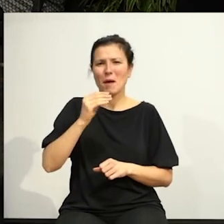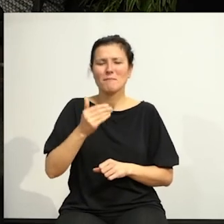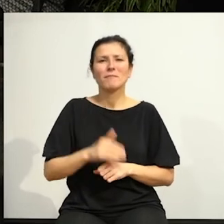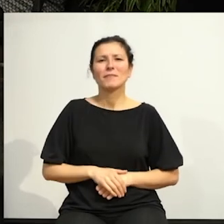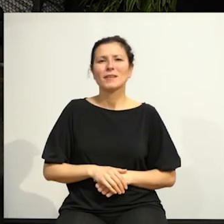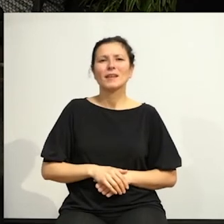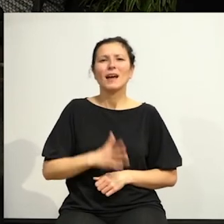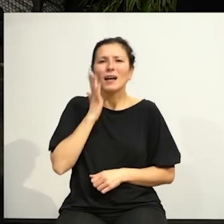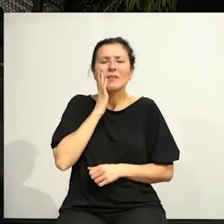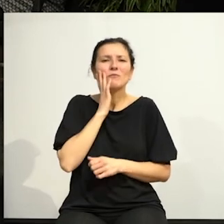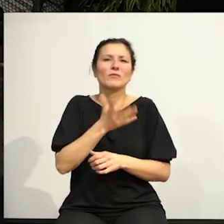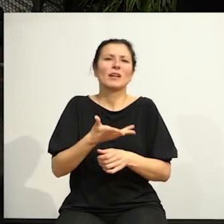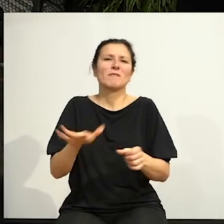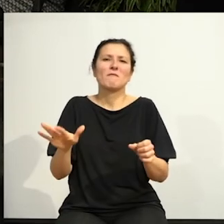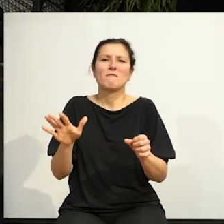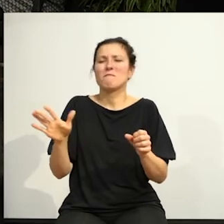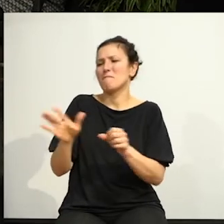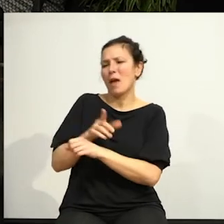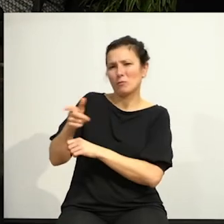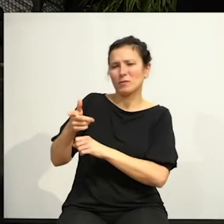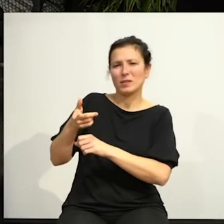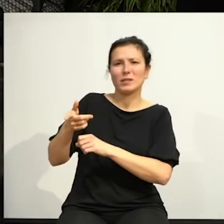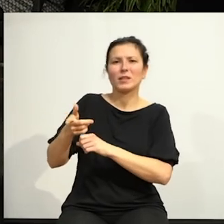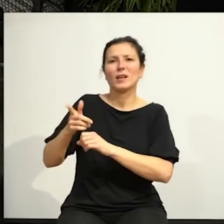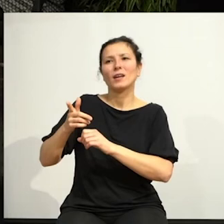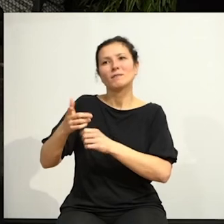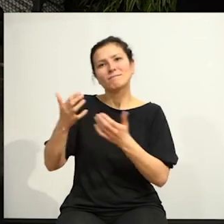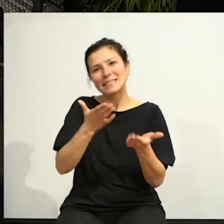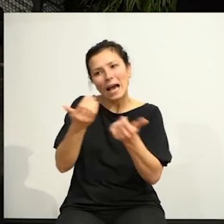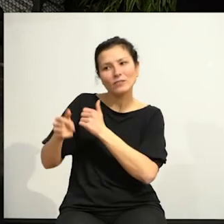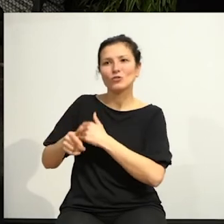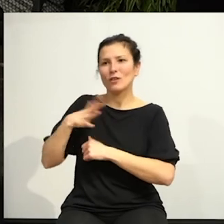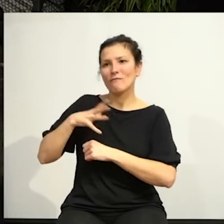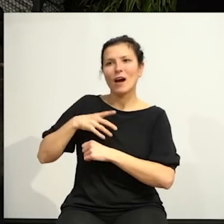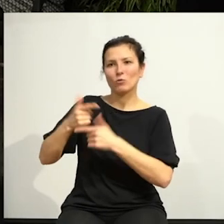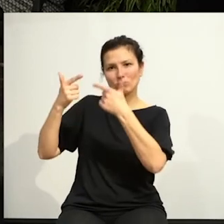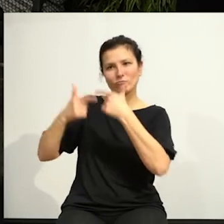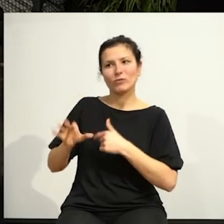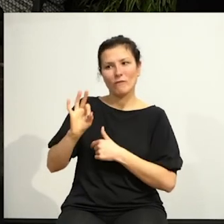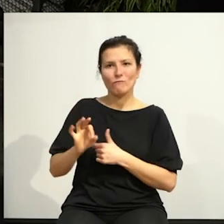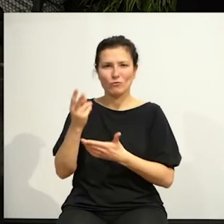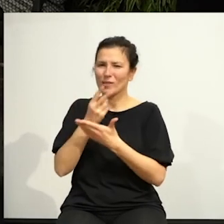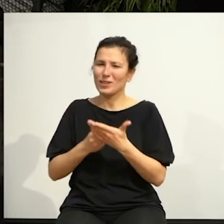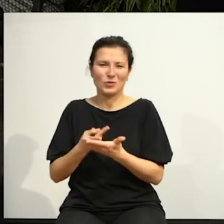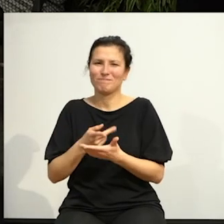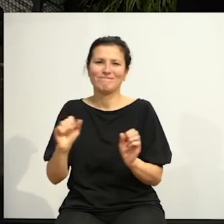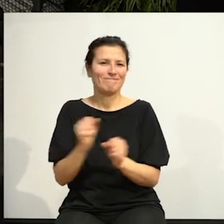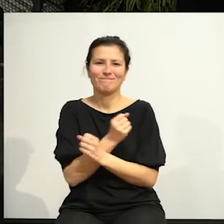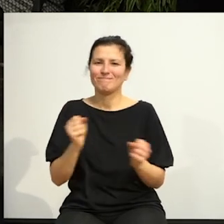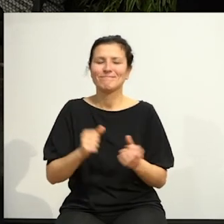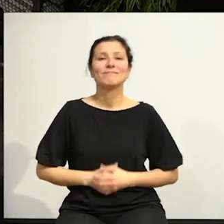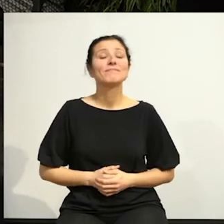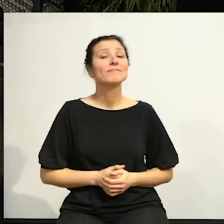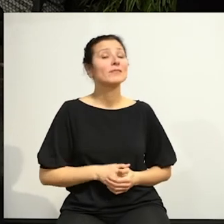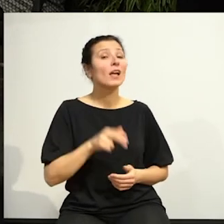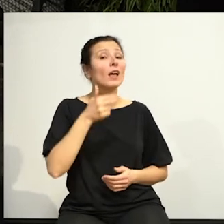sprzedać Norwida tak nie da przez mem. Ja myślę, że właśnie ta biografia, o której tu mówiliśmy, jest dobrym tropem, bo Norwid się dosyć